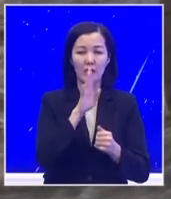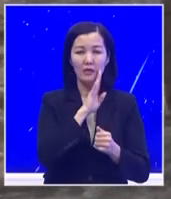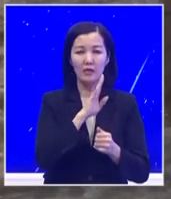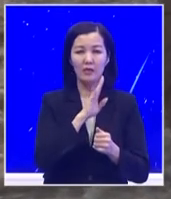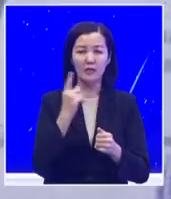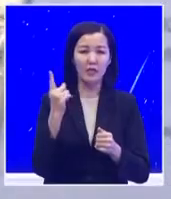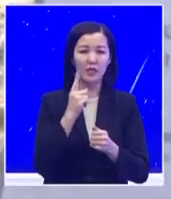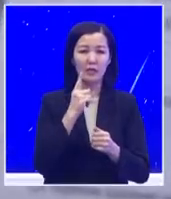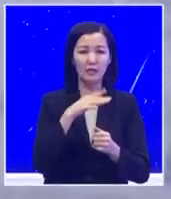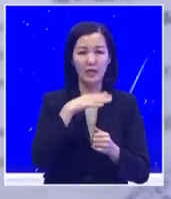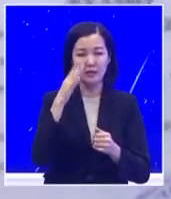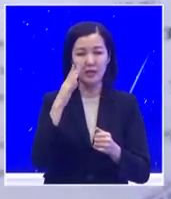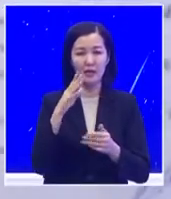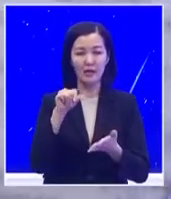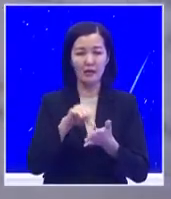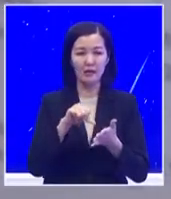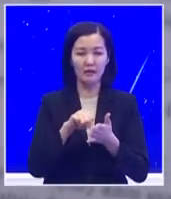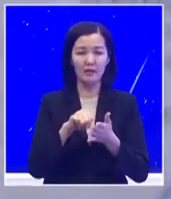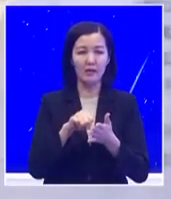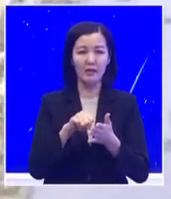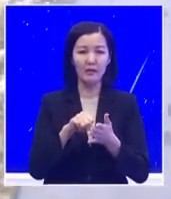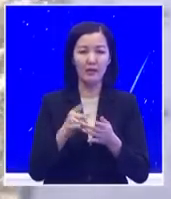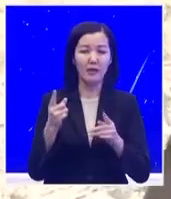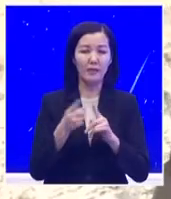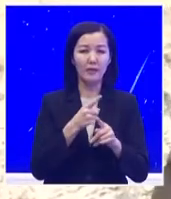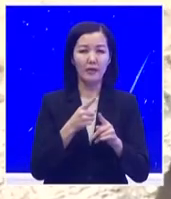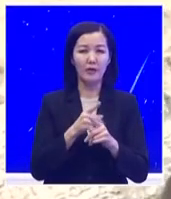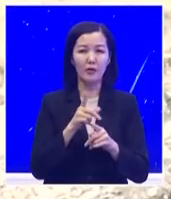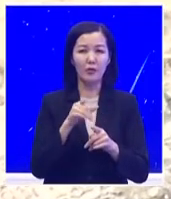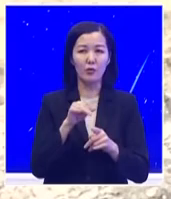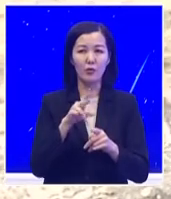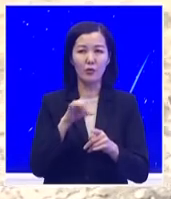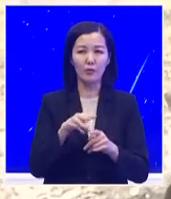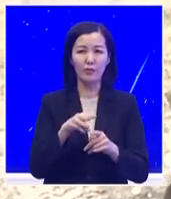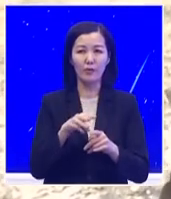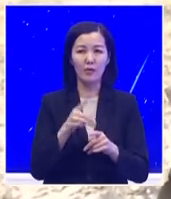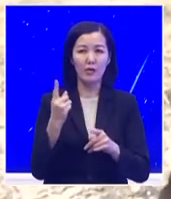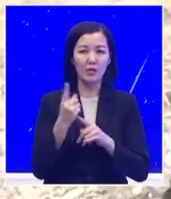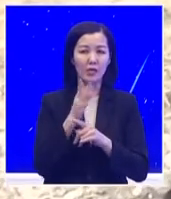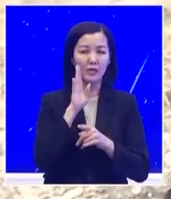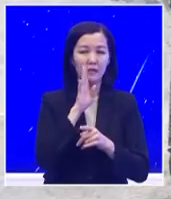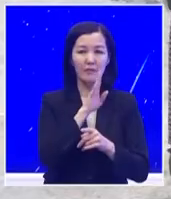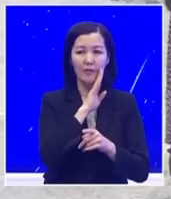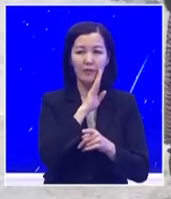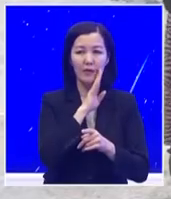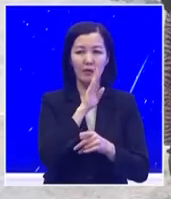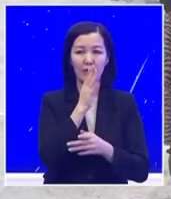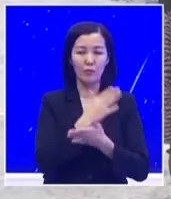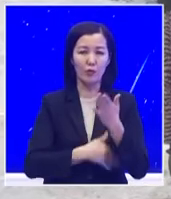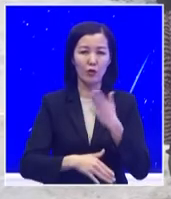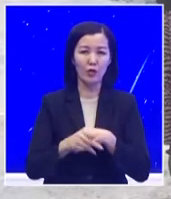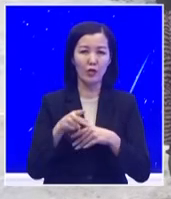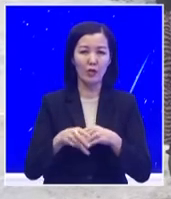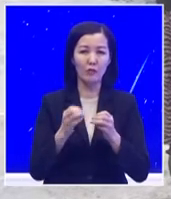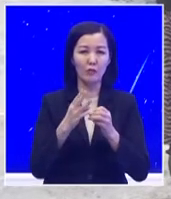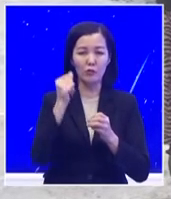жалғызбасты аналар көптеп жиналған. Сондай жанның бірі Гүлім Жұмаханқызы. Жалғызбасты ана мүгедек.